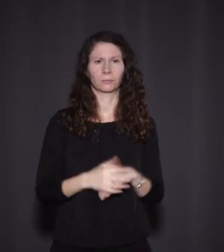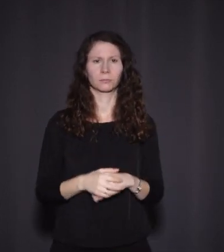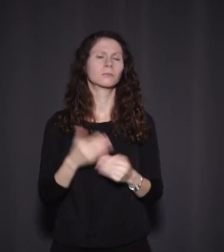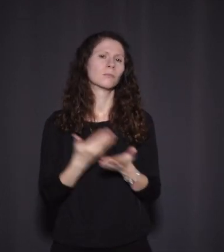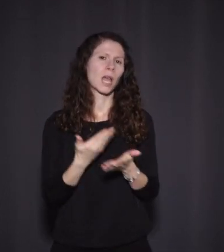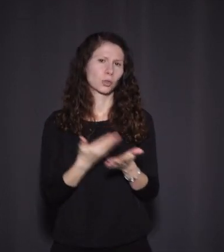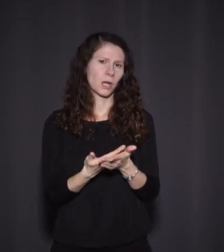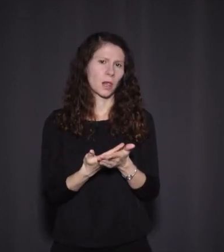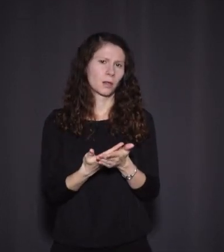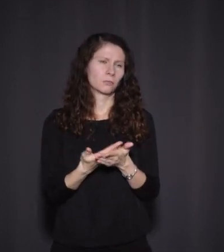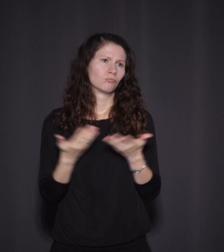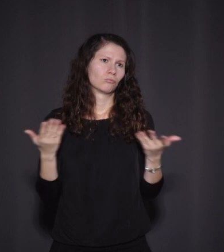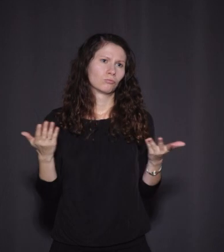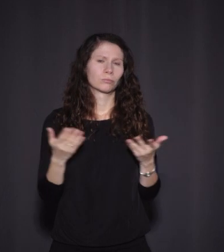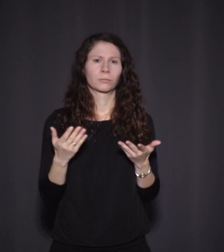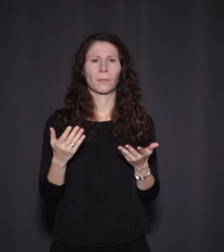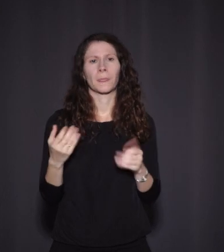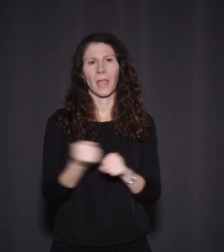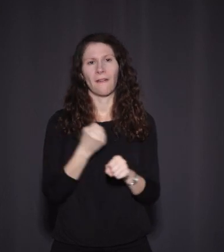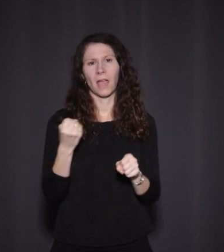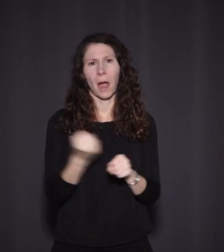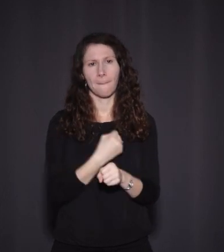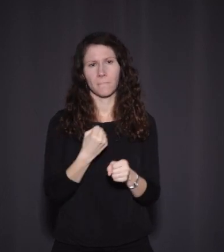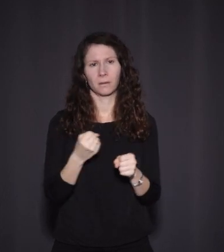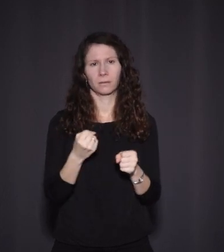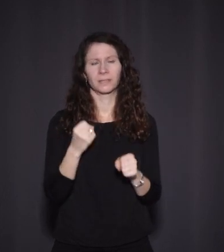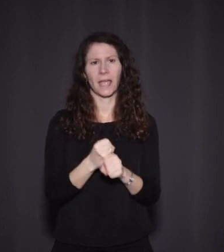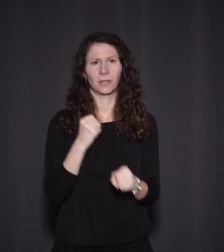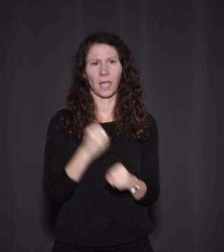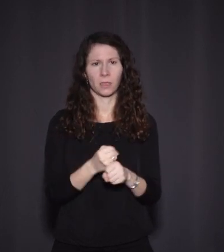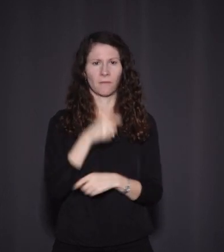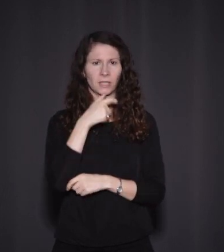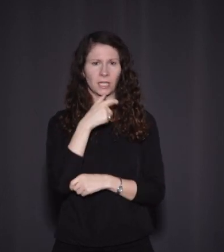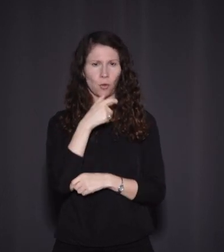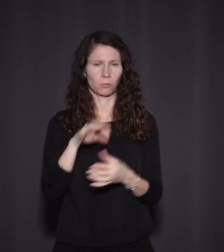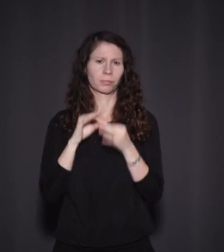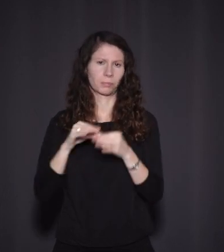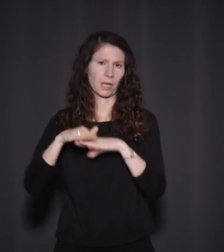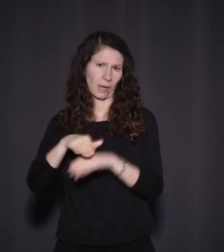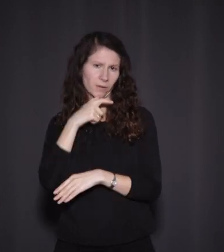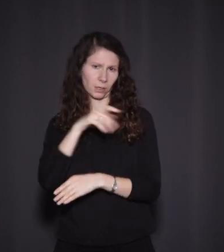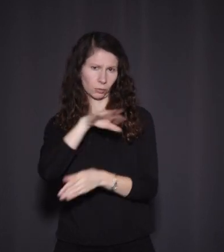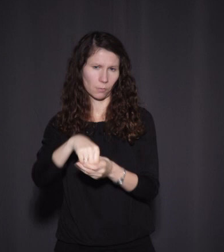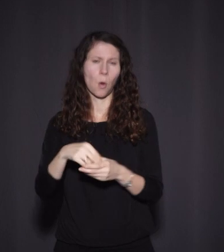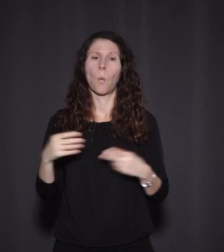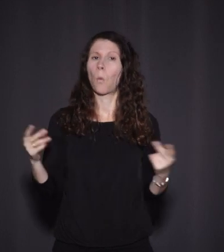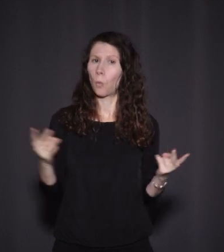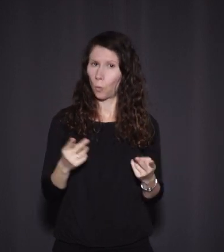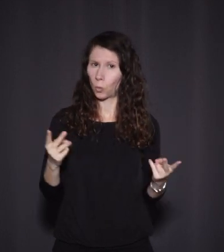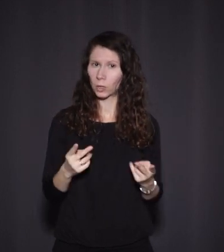an die Einführung einer erwerbstätigen Versicherung in der gesetzlichen Rentenversicherung oder an Verbesserungen